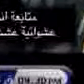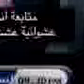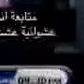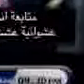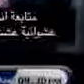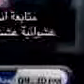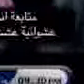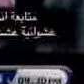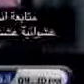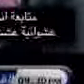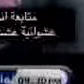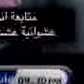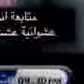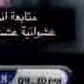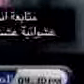شقه.